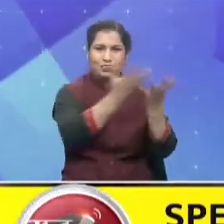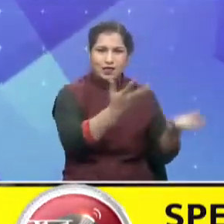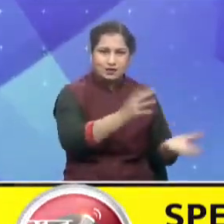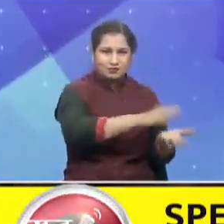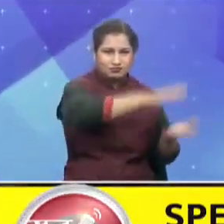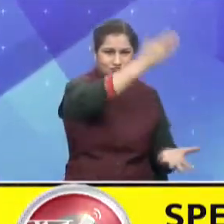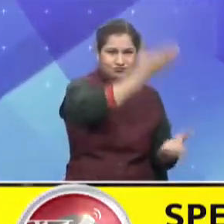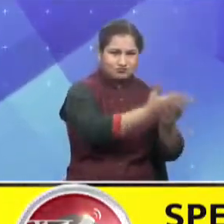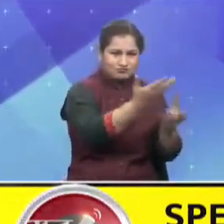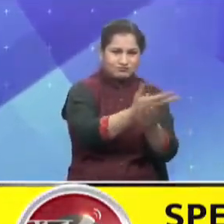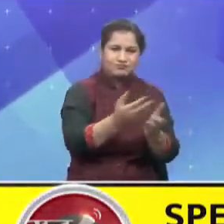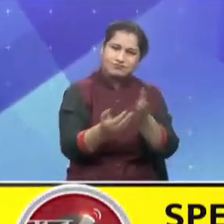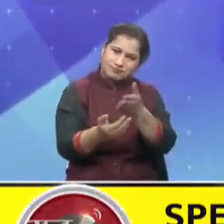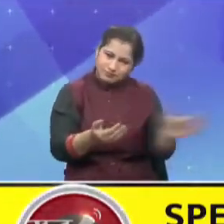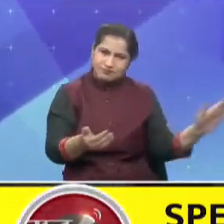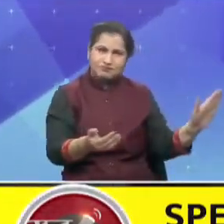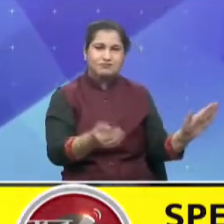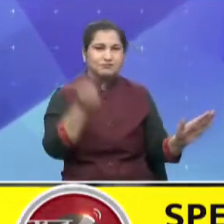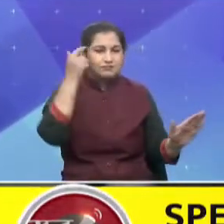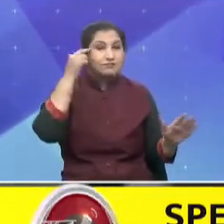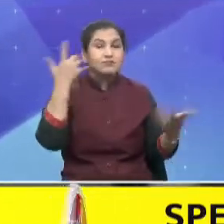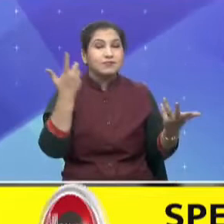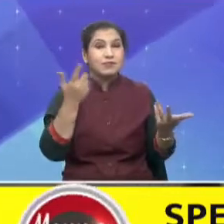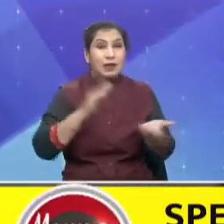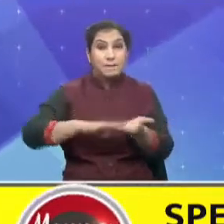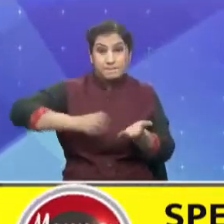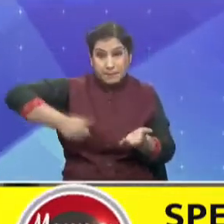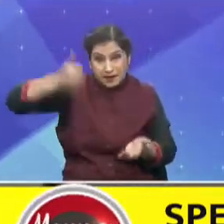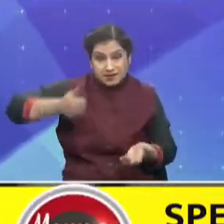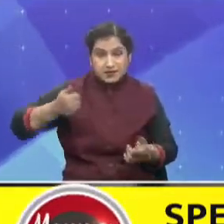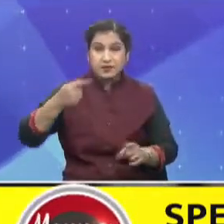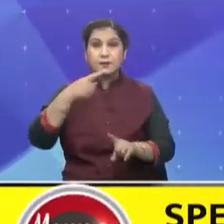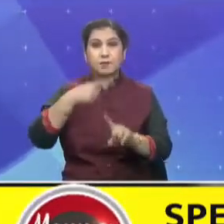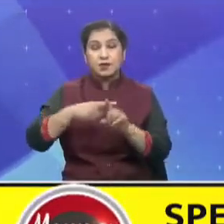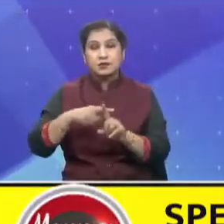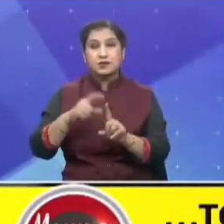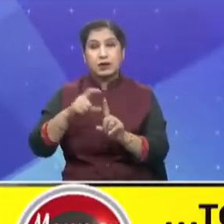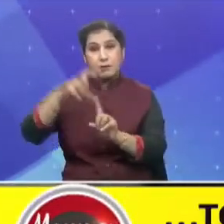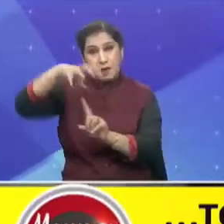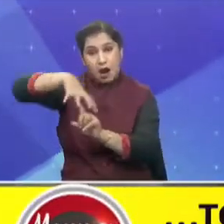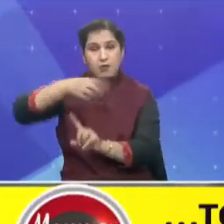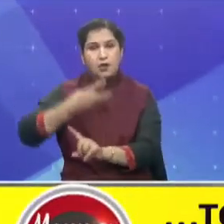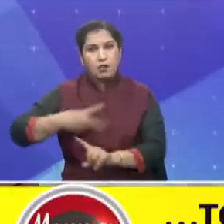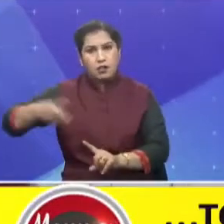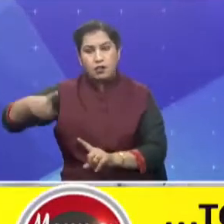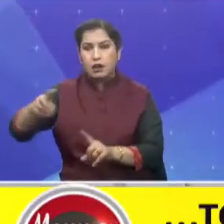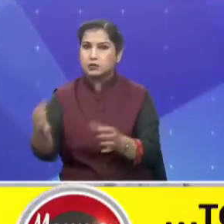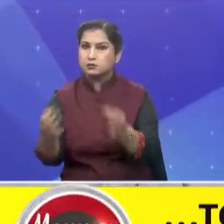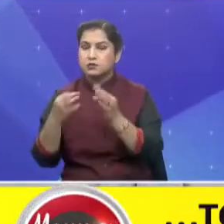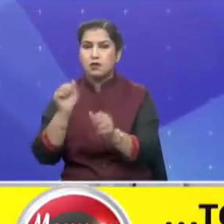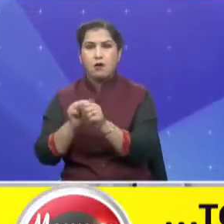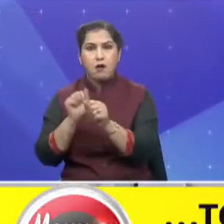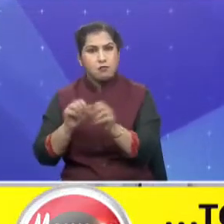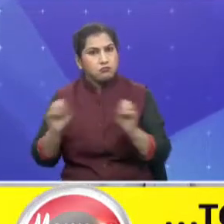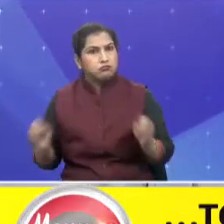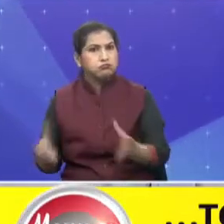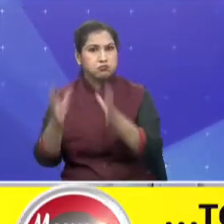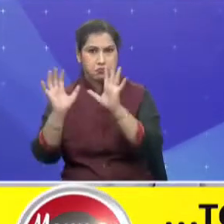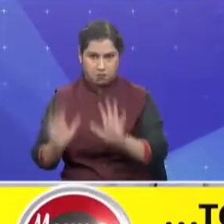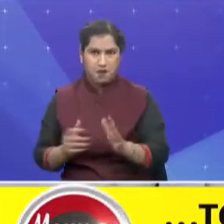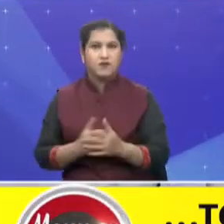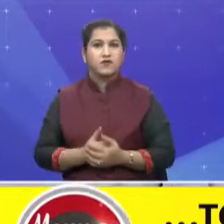है, उसे हटाने के लिए मंत्रालयों और विभागों में विशेष अभियान भी चलाए जा रहे